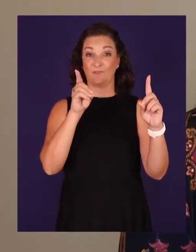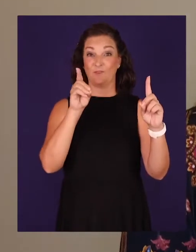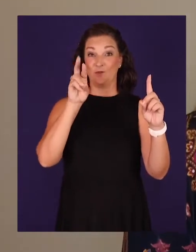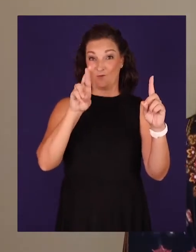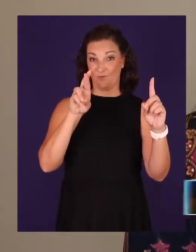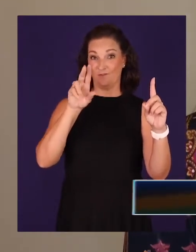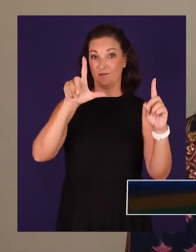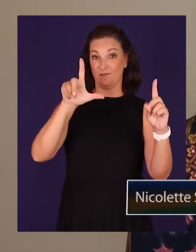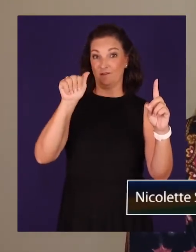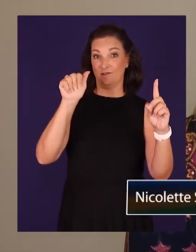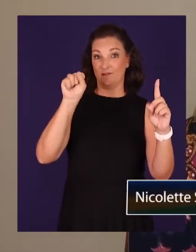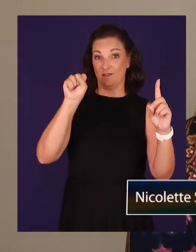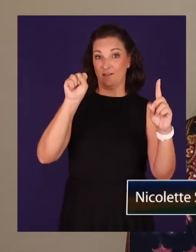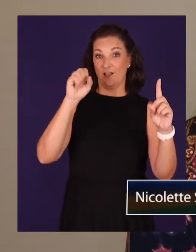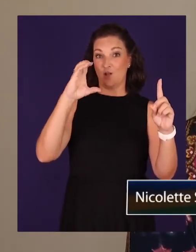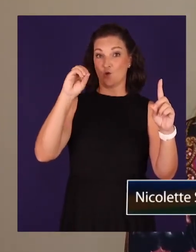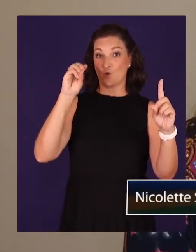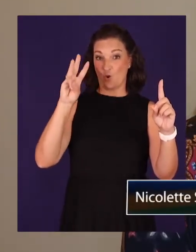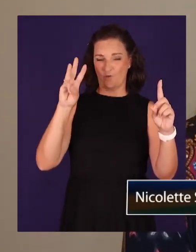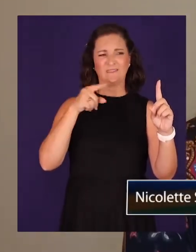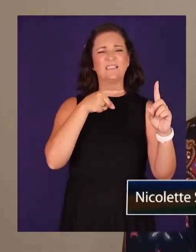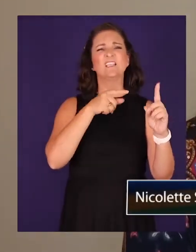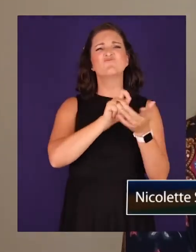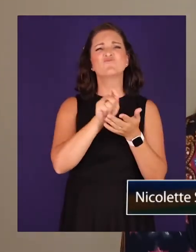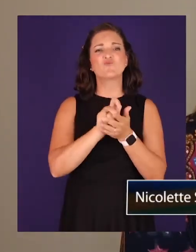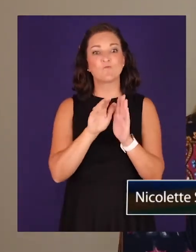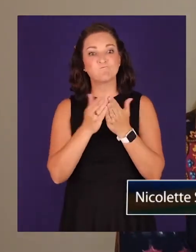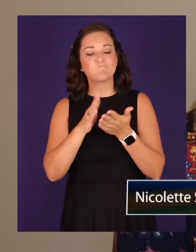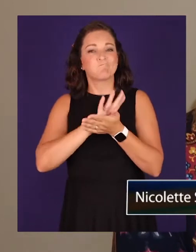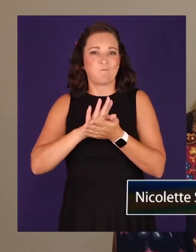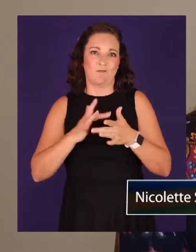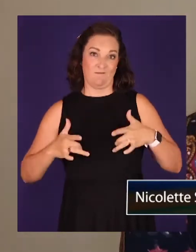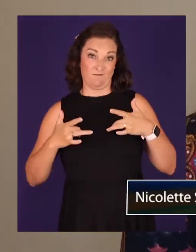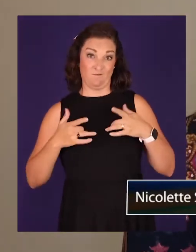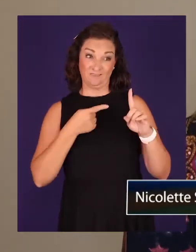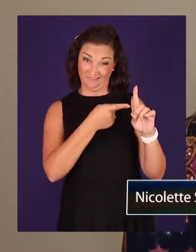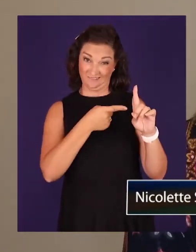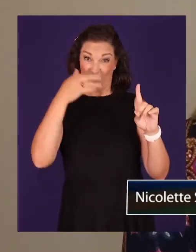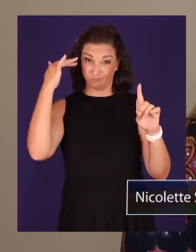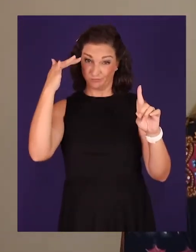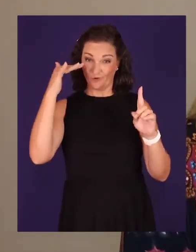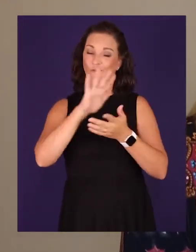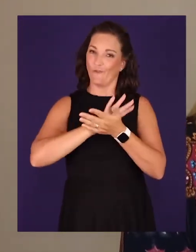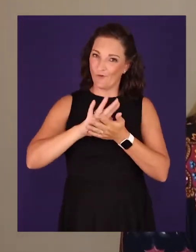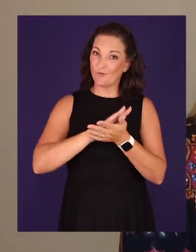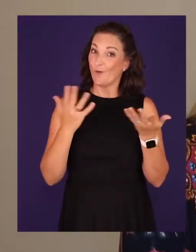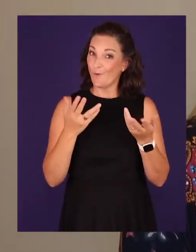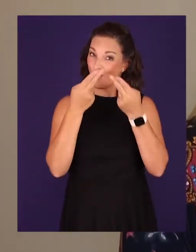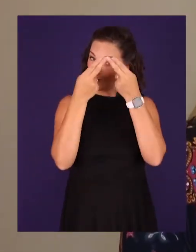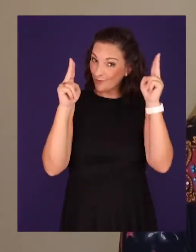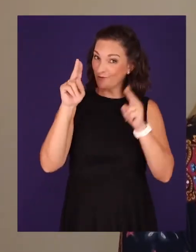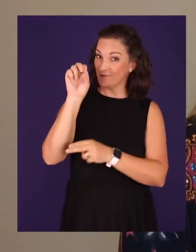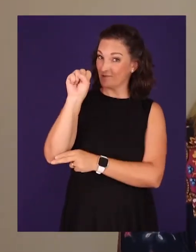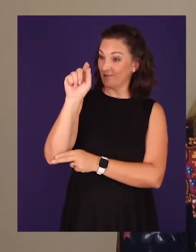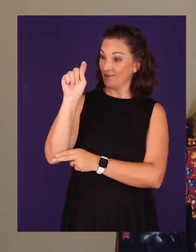Dr. Fred Laskin is die skrywer van die boek Forgive for Love. Hij is ook die professor van vergifnis aan de Universiteit van